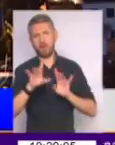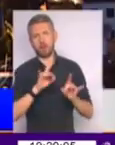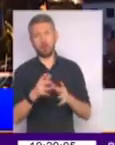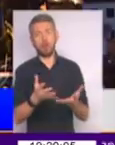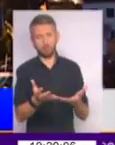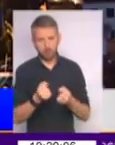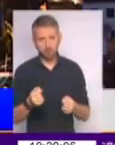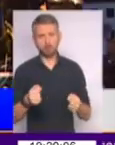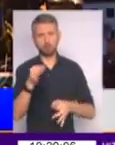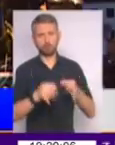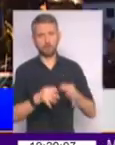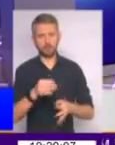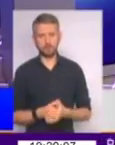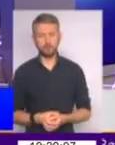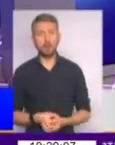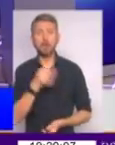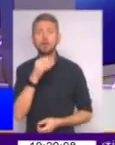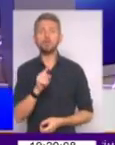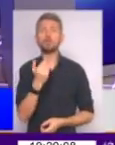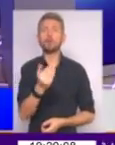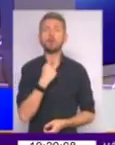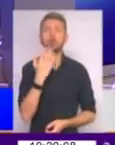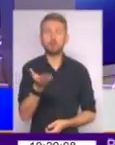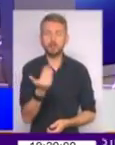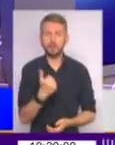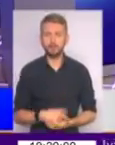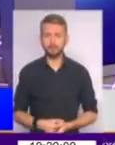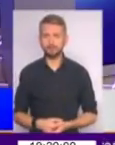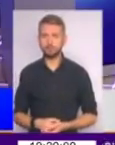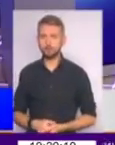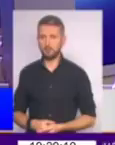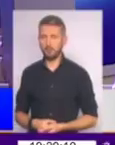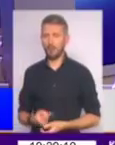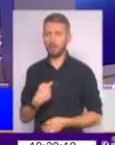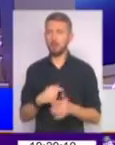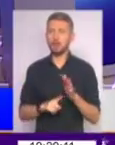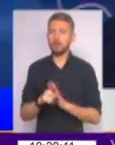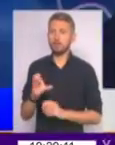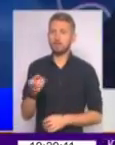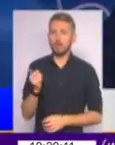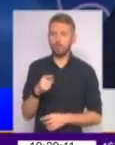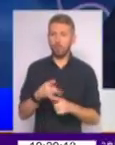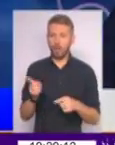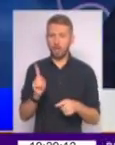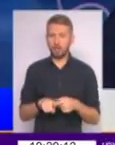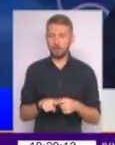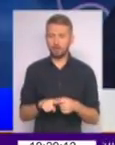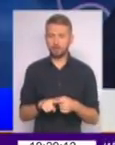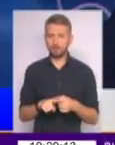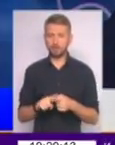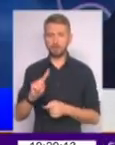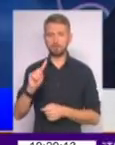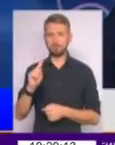судити. Ваша Ікара. Думка, чому ви голосували тоді? Так, будь ласка. Я почну з того, це